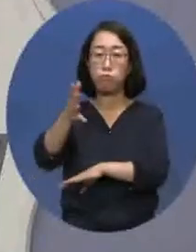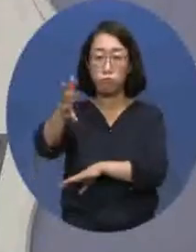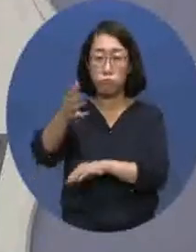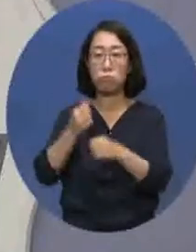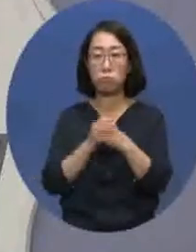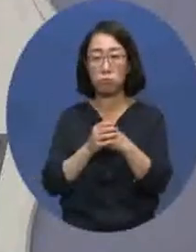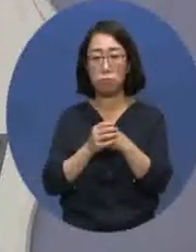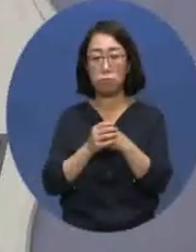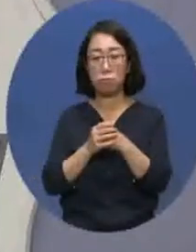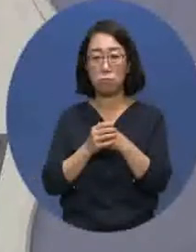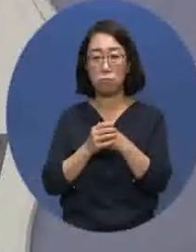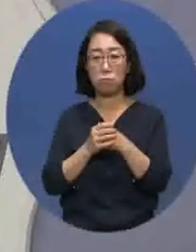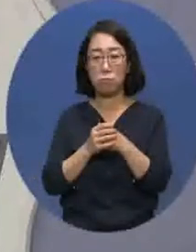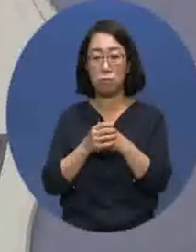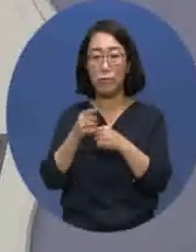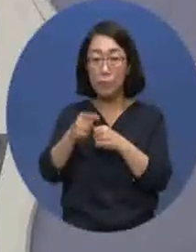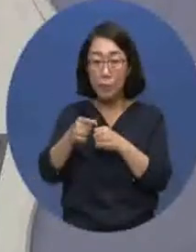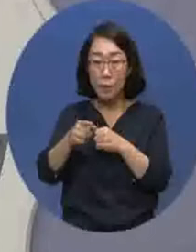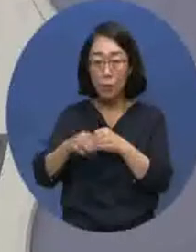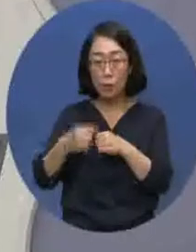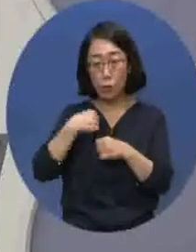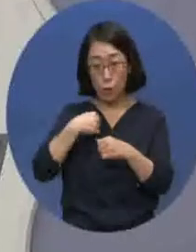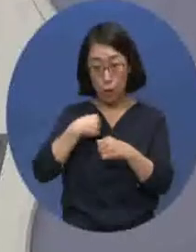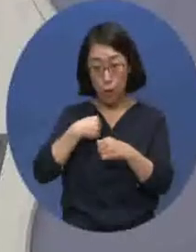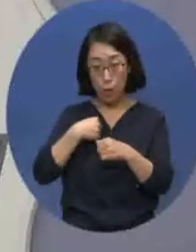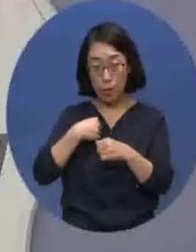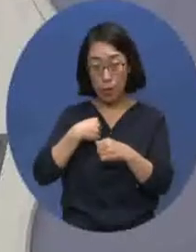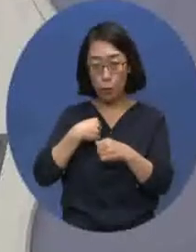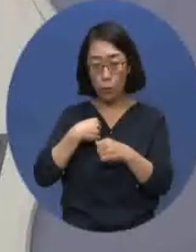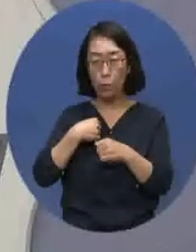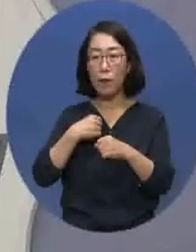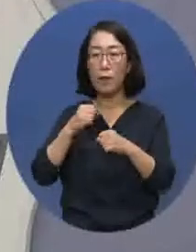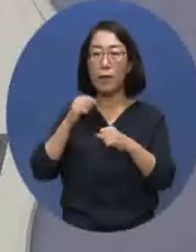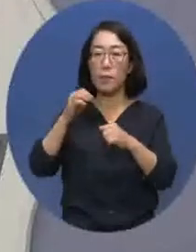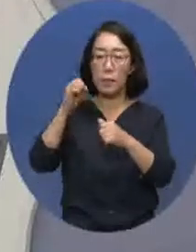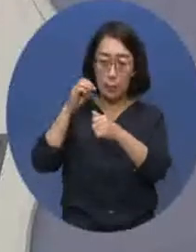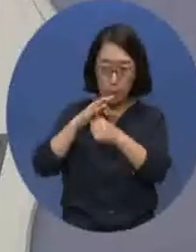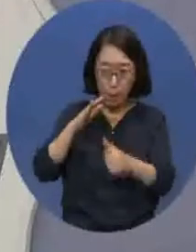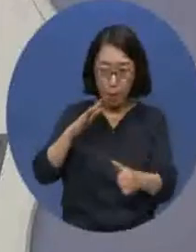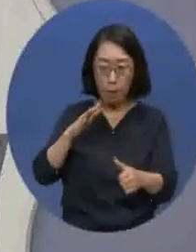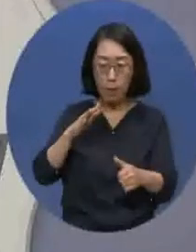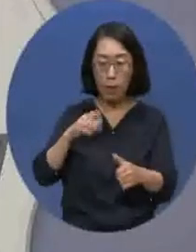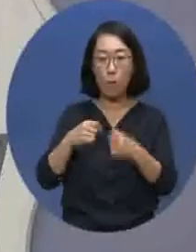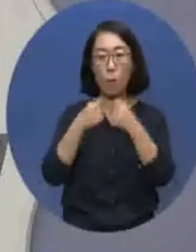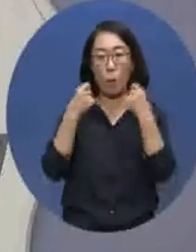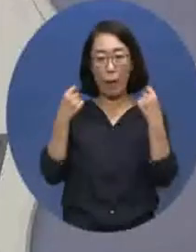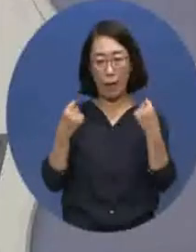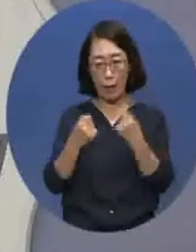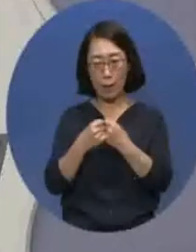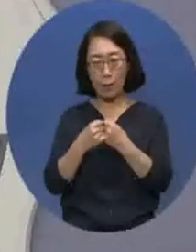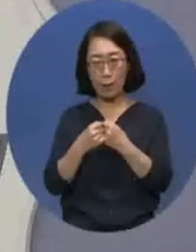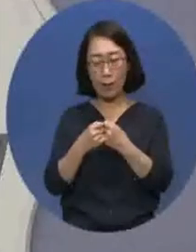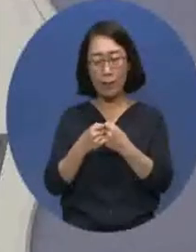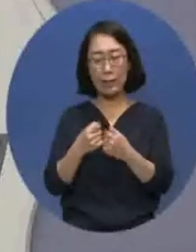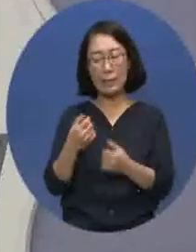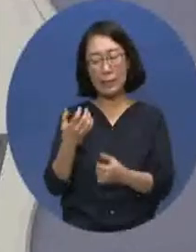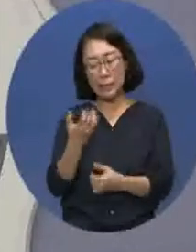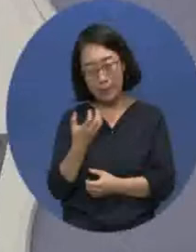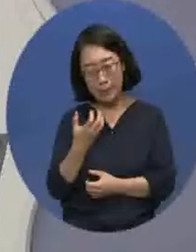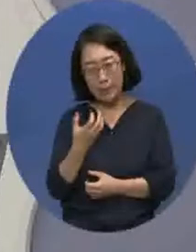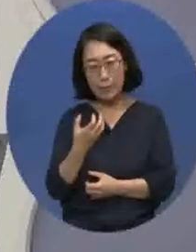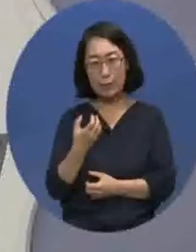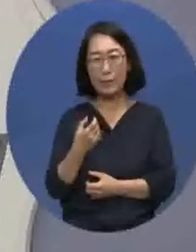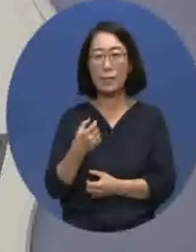없다 그래서 저의 그런 것들이 어 저기 개인으로는 아프고 슬프고